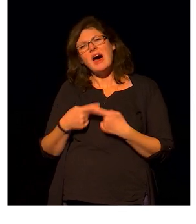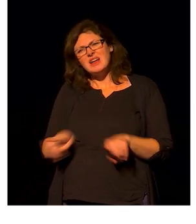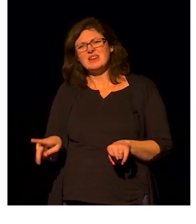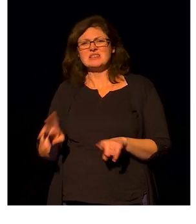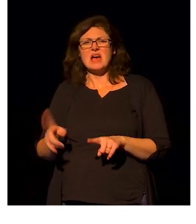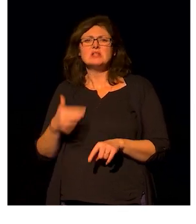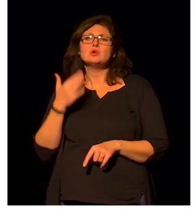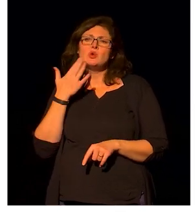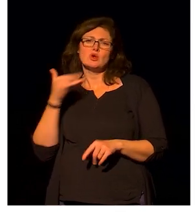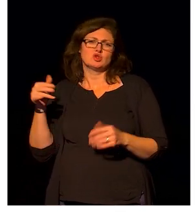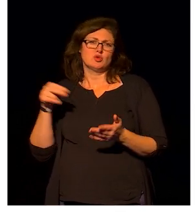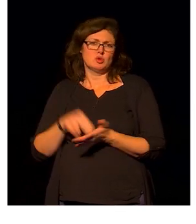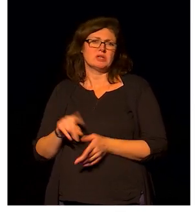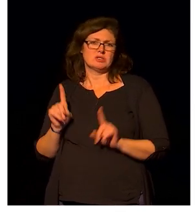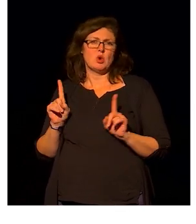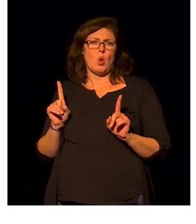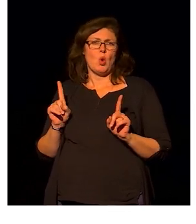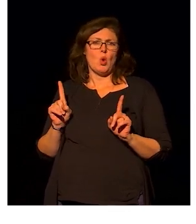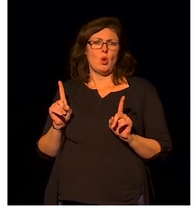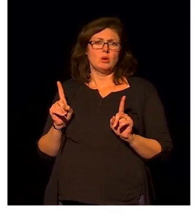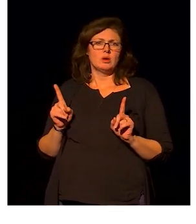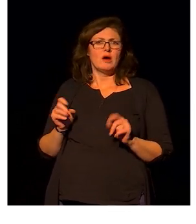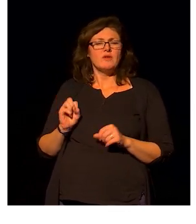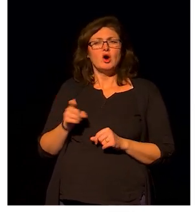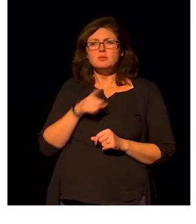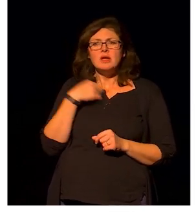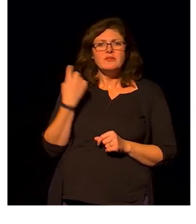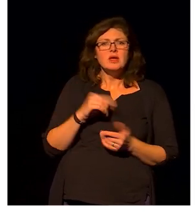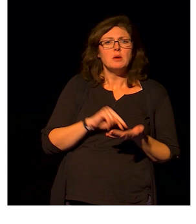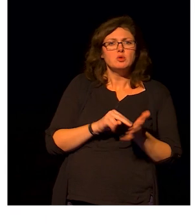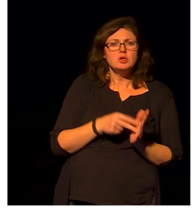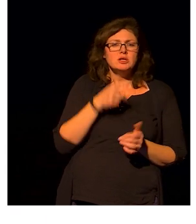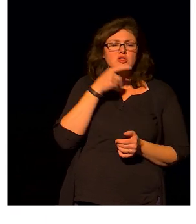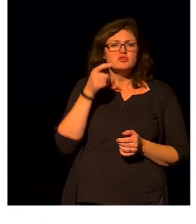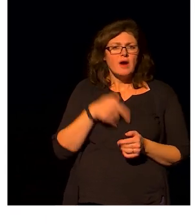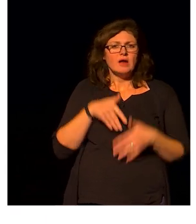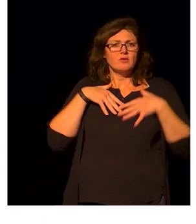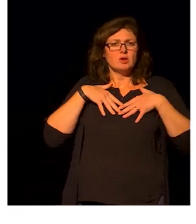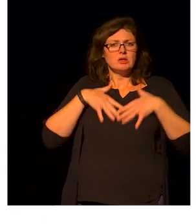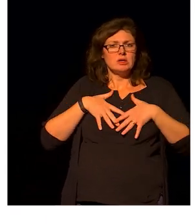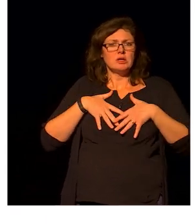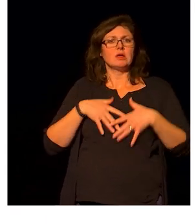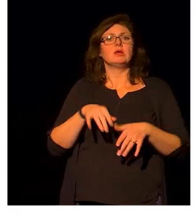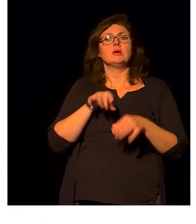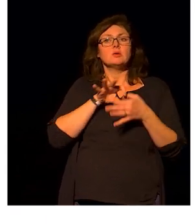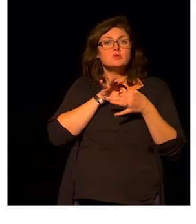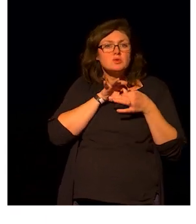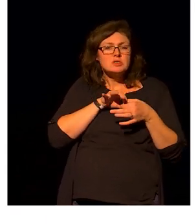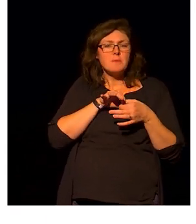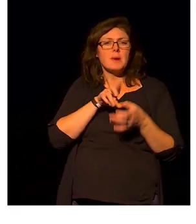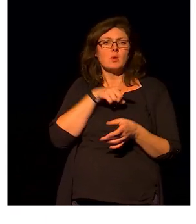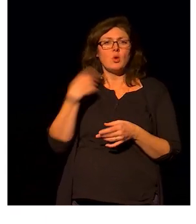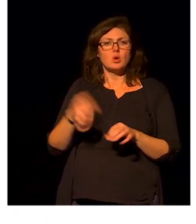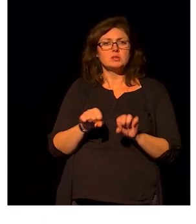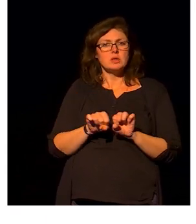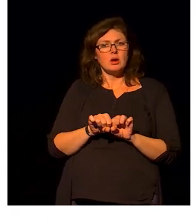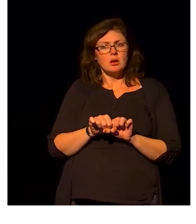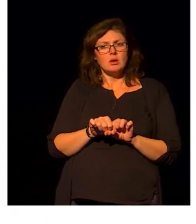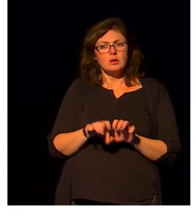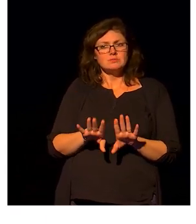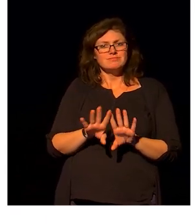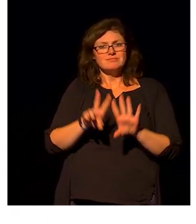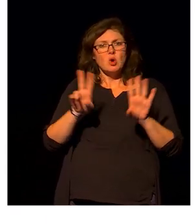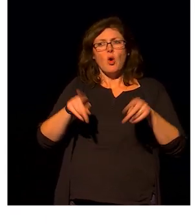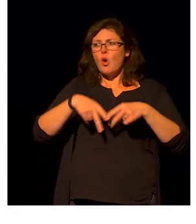Position. Okay. Weil wir politisch verantwortlich sind, was im Namen unseres Staates geschieht. Damit können